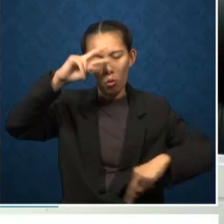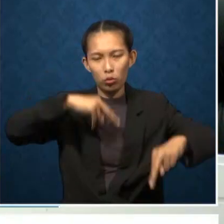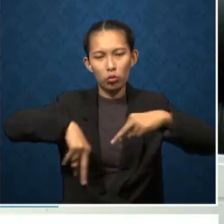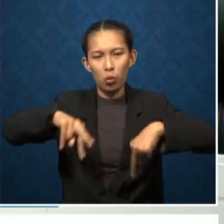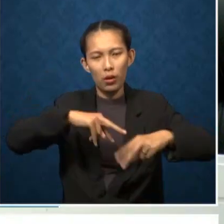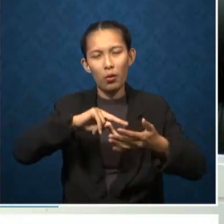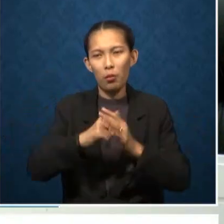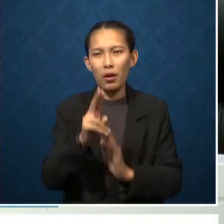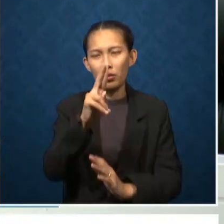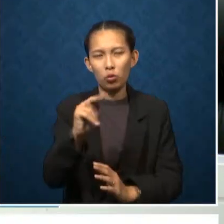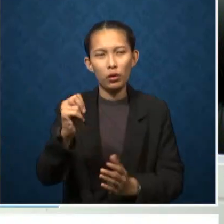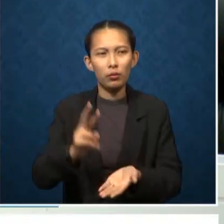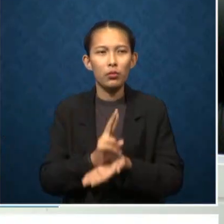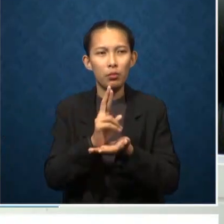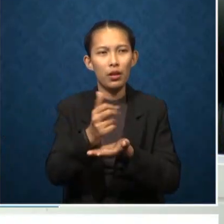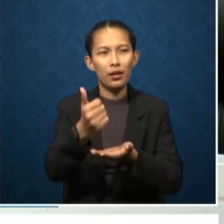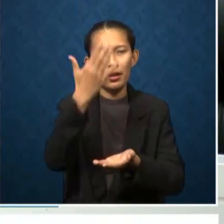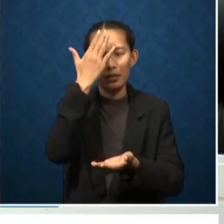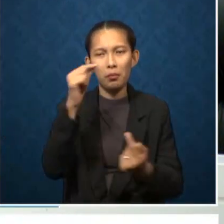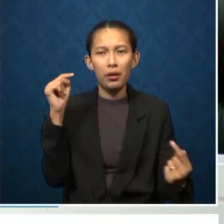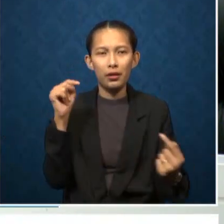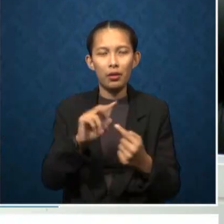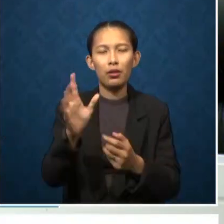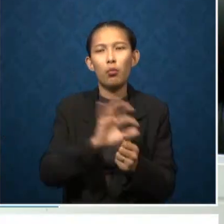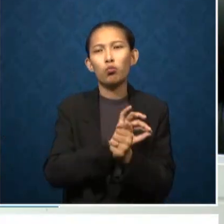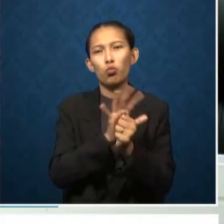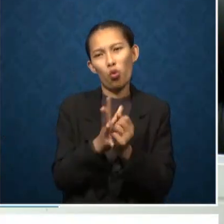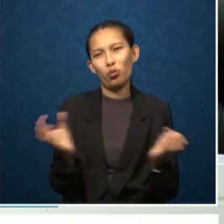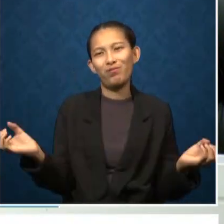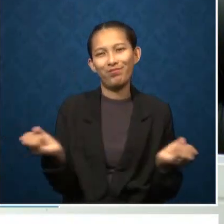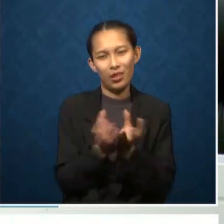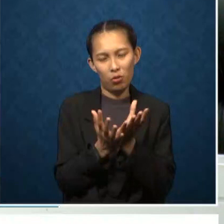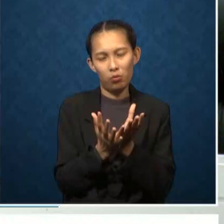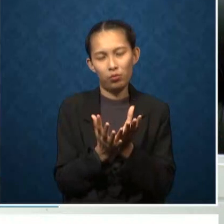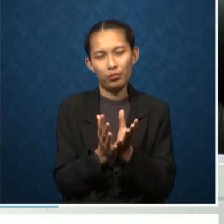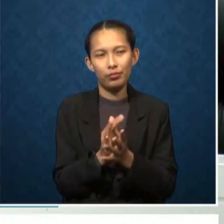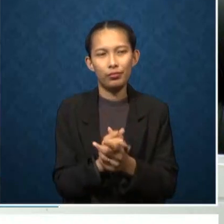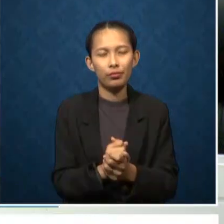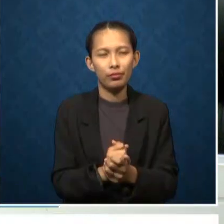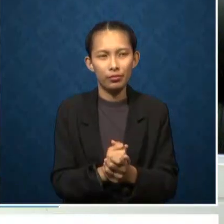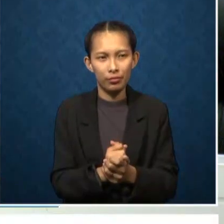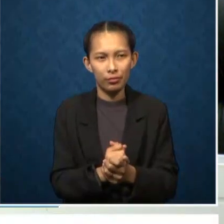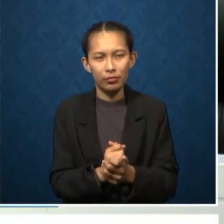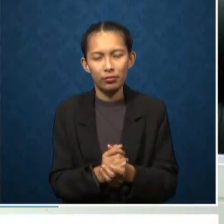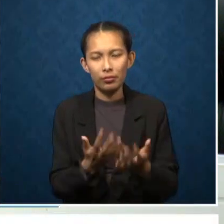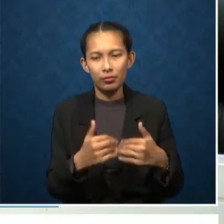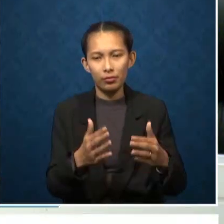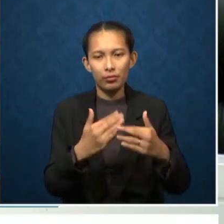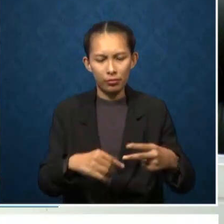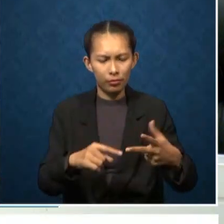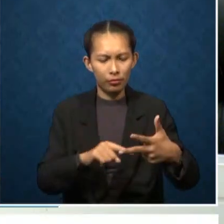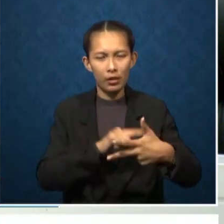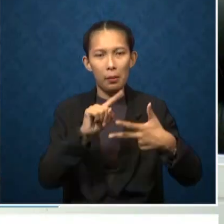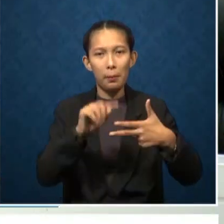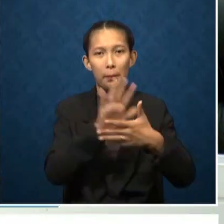จาก UN นะคะจากผลงานเกี่ยวกับการตอบสนองวิกฤตโควิดนะคะในช่วงนั้นในยุทธศาสตร์ที่2นะคะซึ่งเป็นยุทธศาสตร์ถั